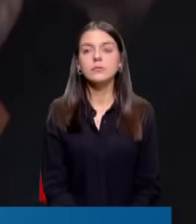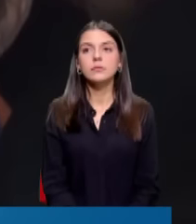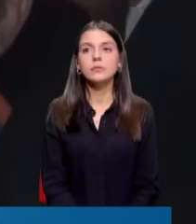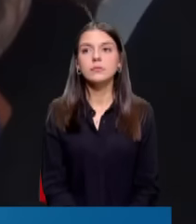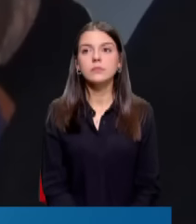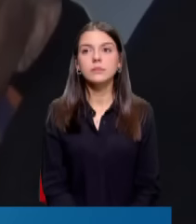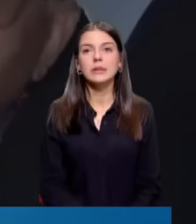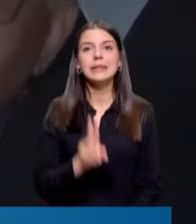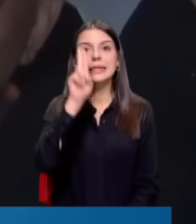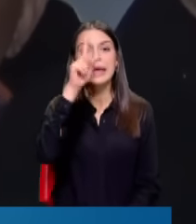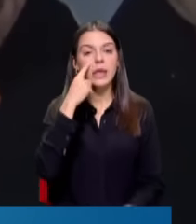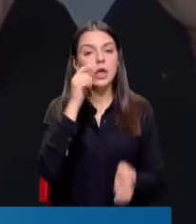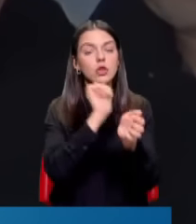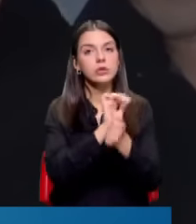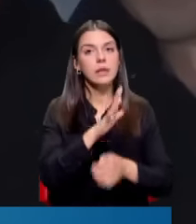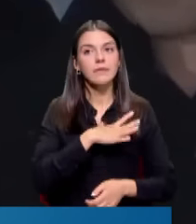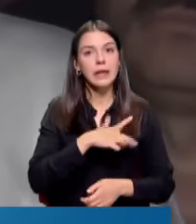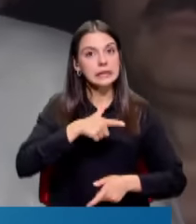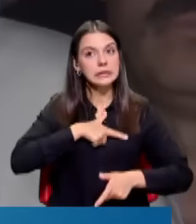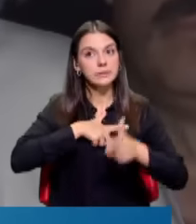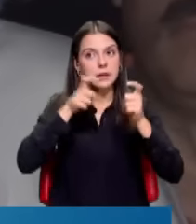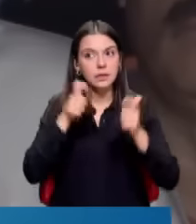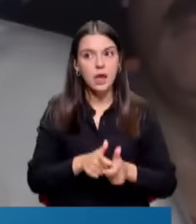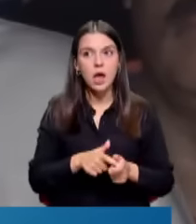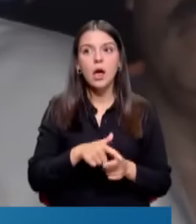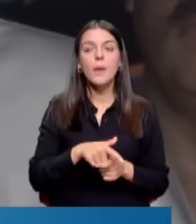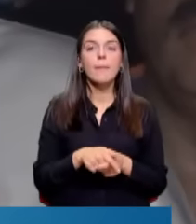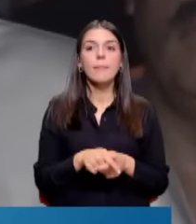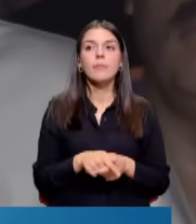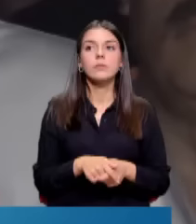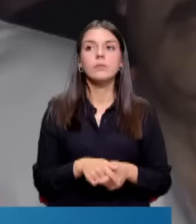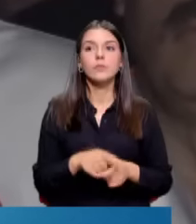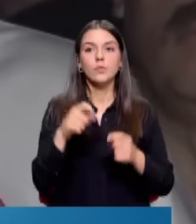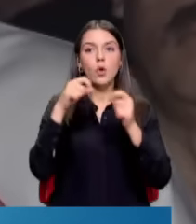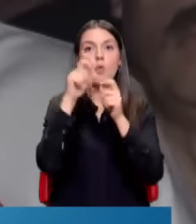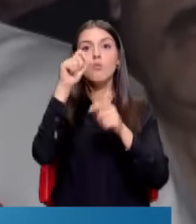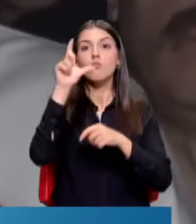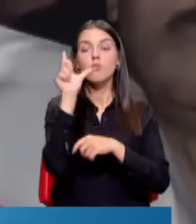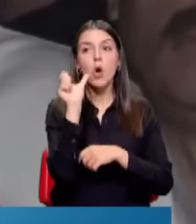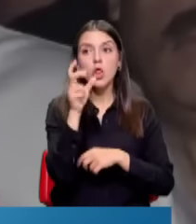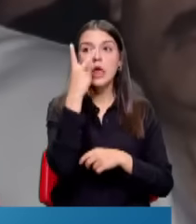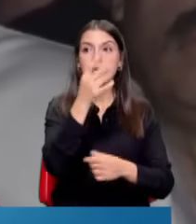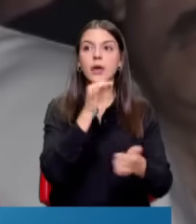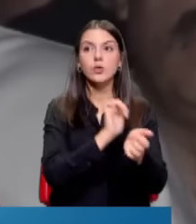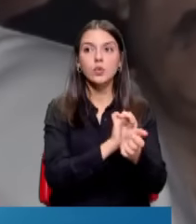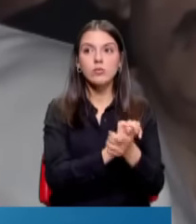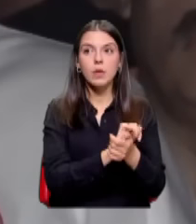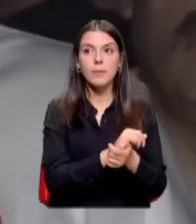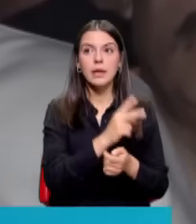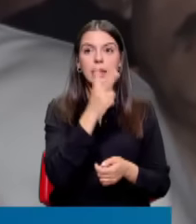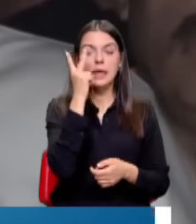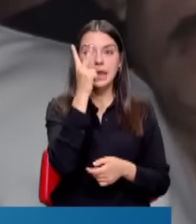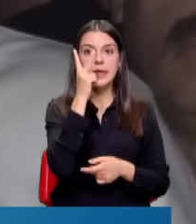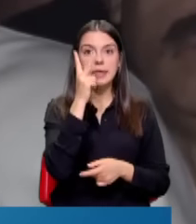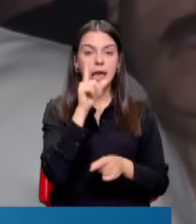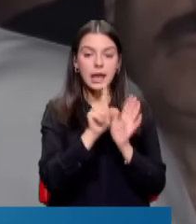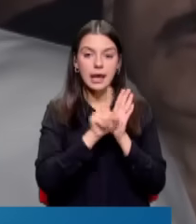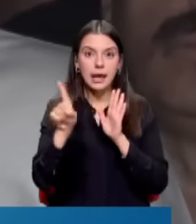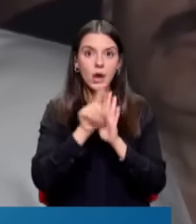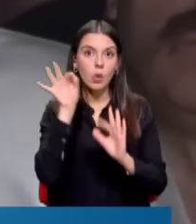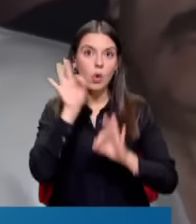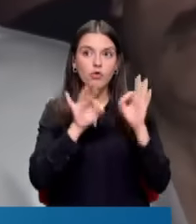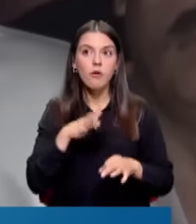Yedi gözaltı vardı İzmir'de. Bolu Göynük'te 2 tutuklama, 2 adli kontrol vardı ama